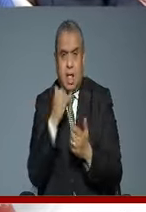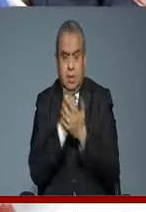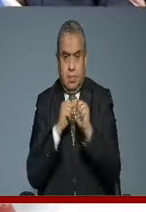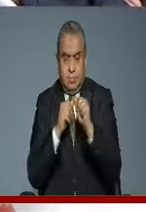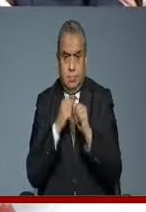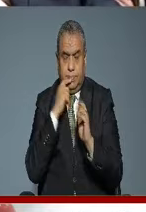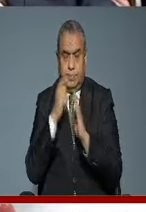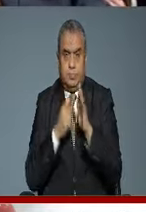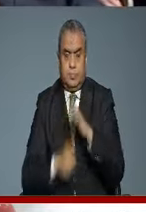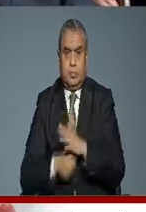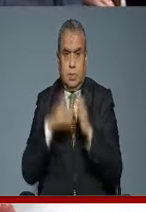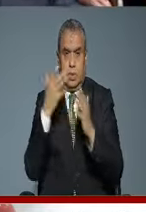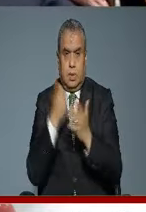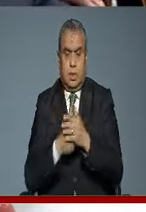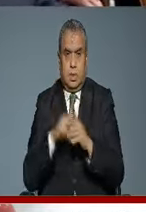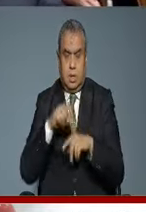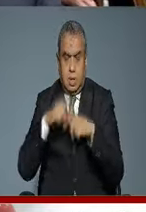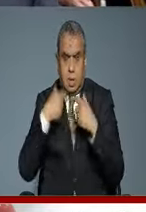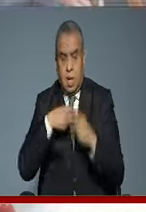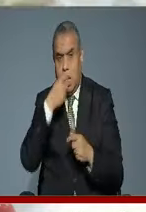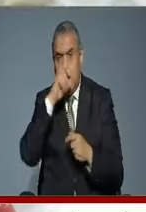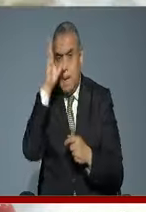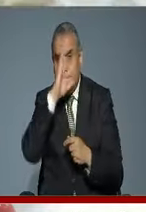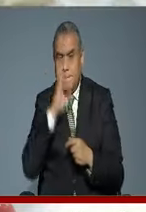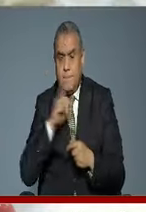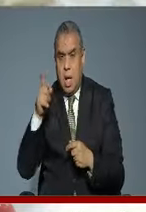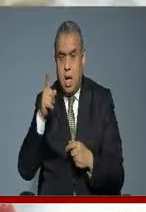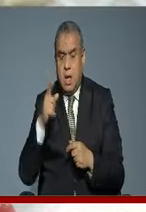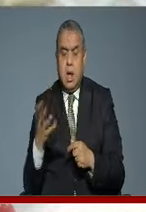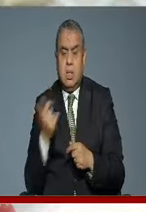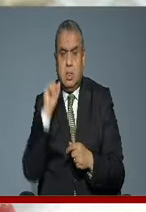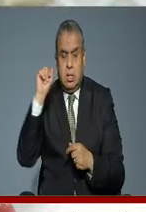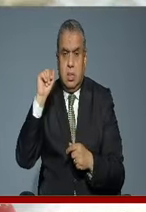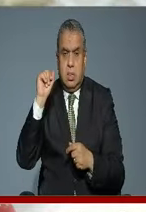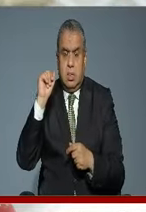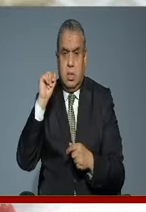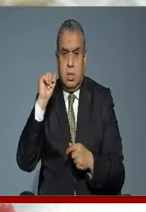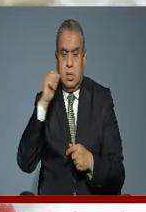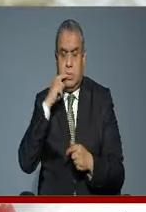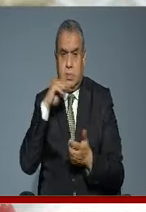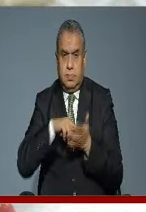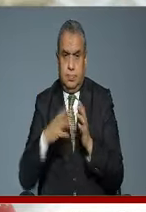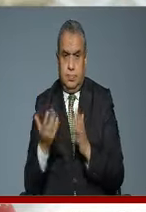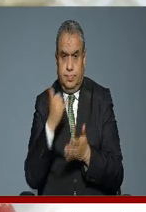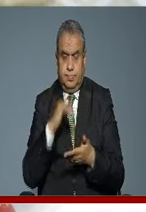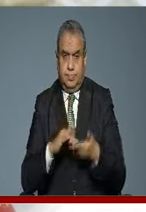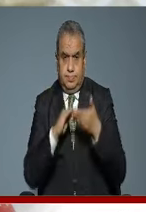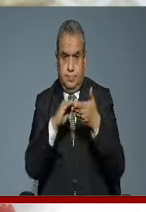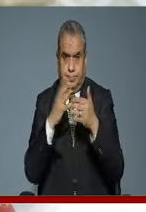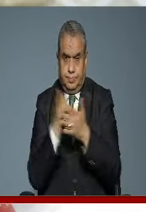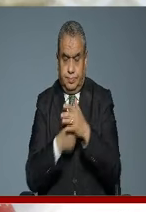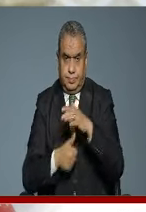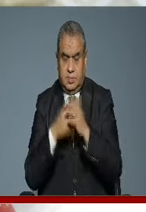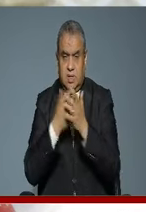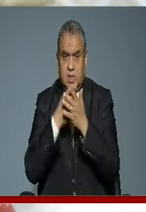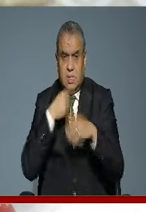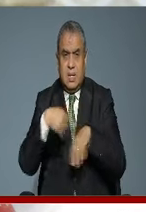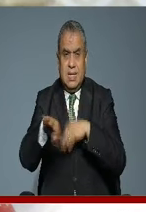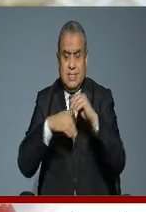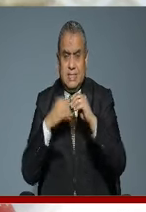لأن من قبل البرازيل ليس لديه إرادة للقيام بالسياسة